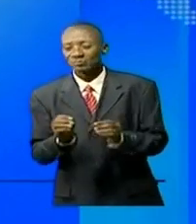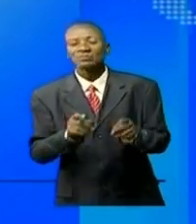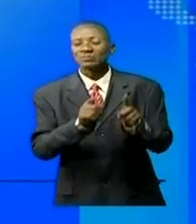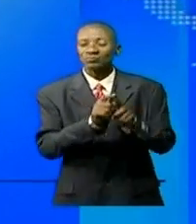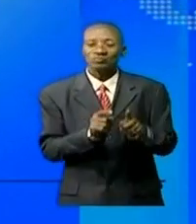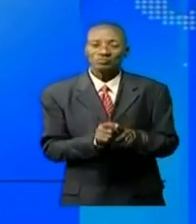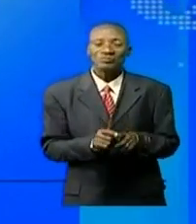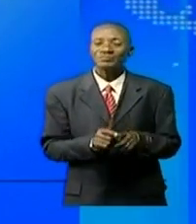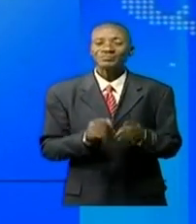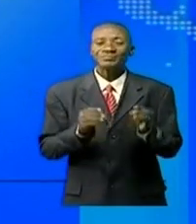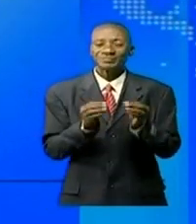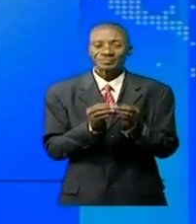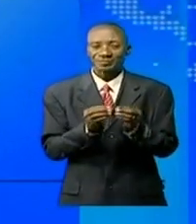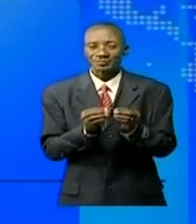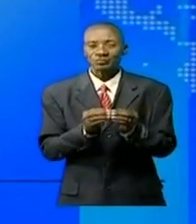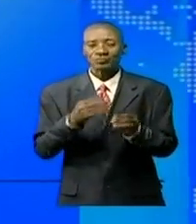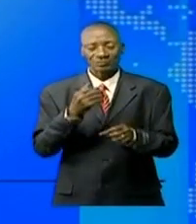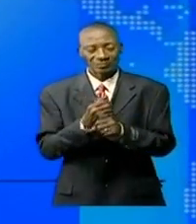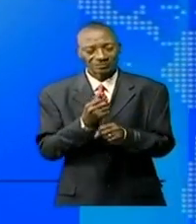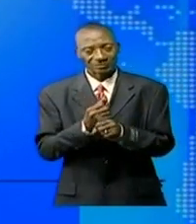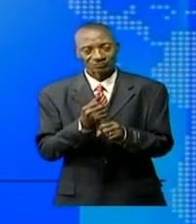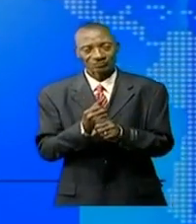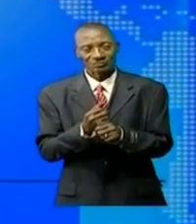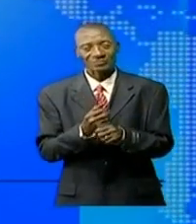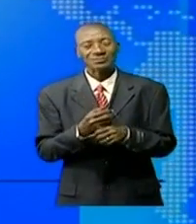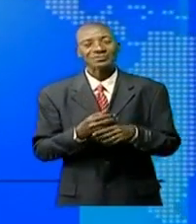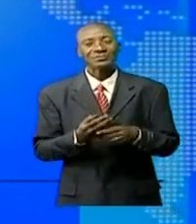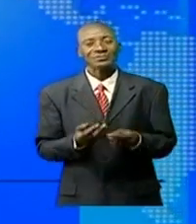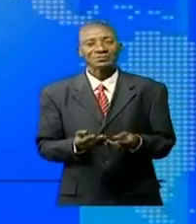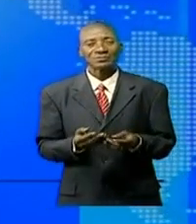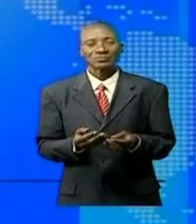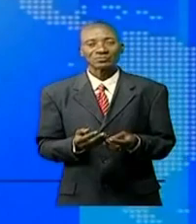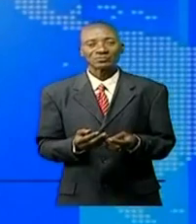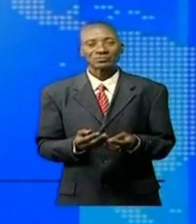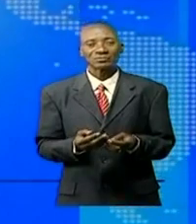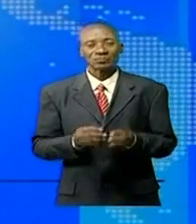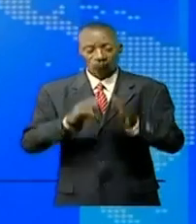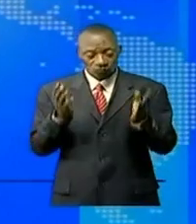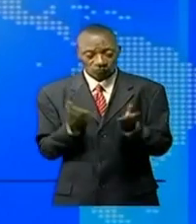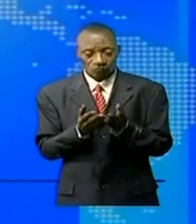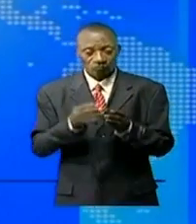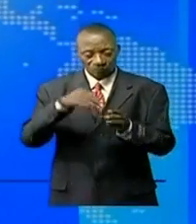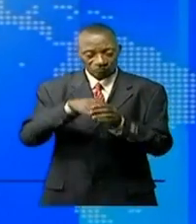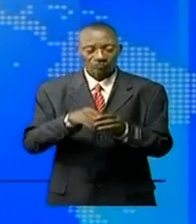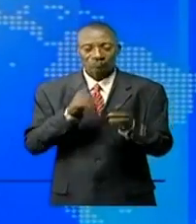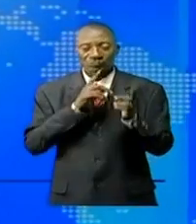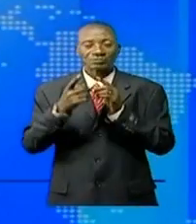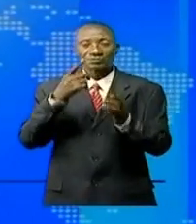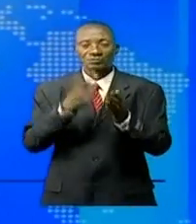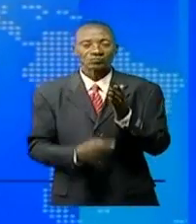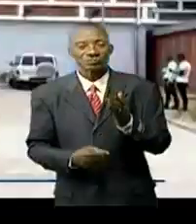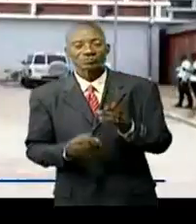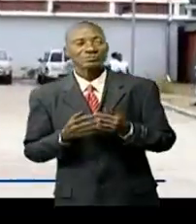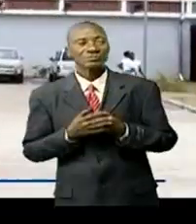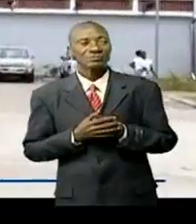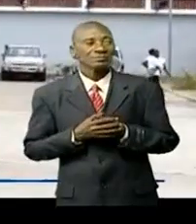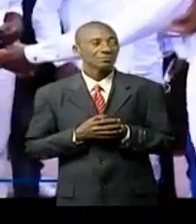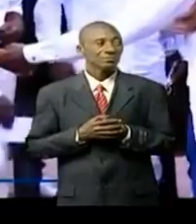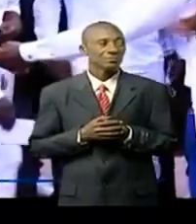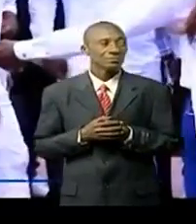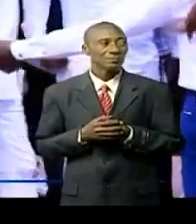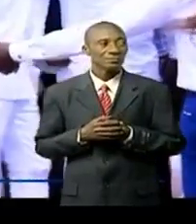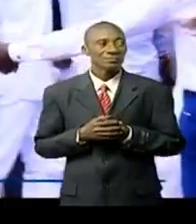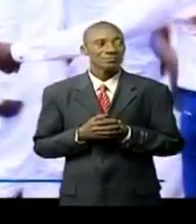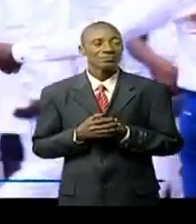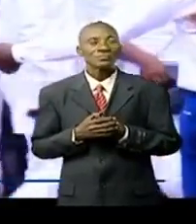Mukambila se veut proche des jeunes. À cet effet, une feuille de route a été élaborée. Oscar Mbal, Diane Balaka. Sous un soleil